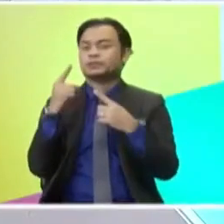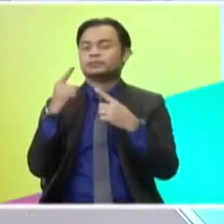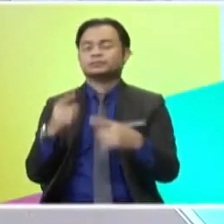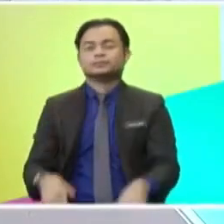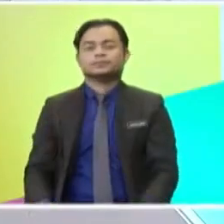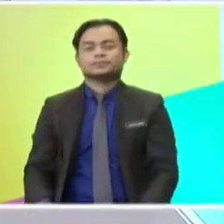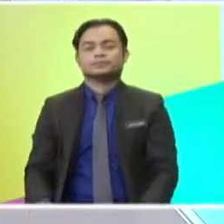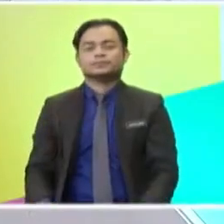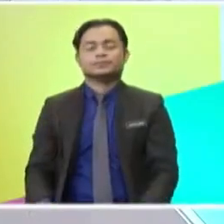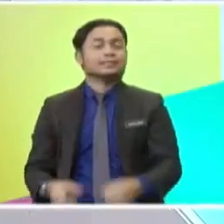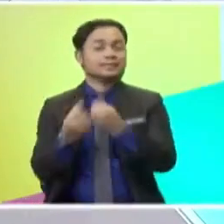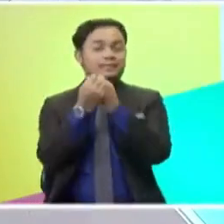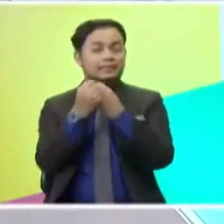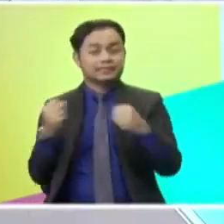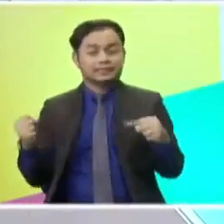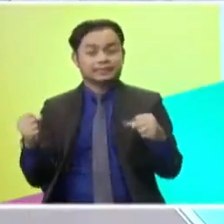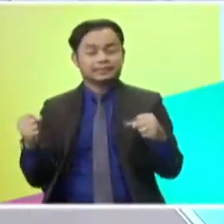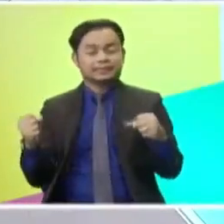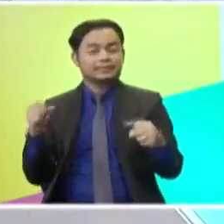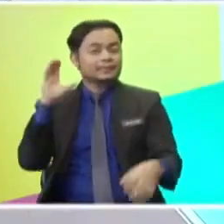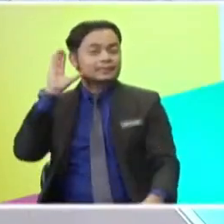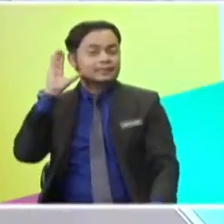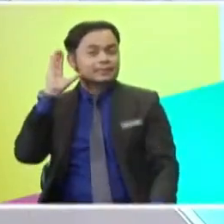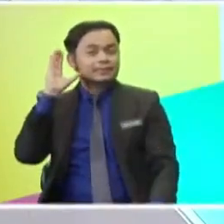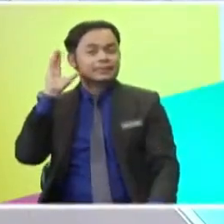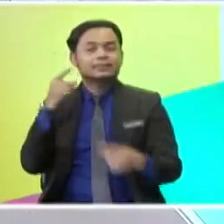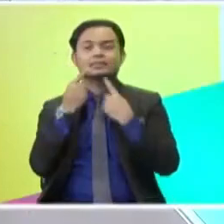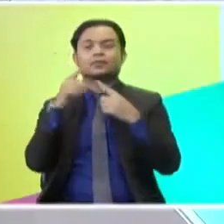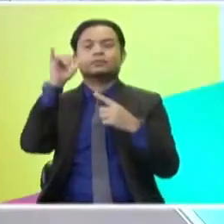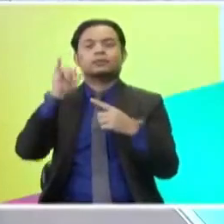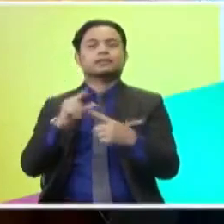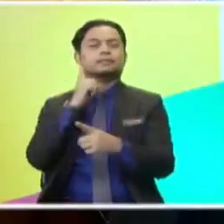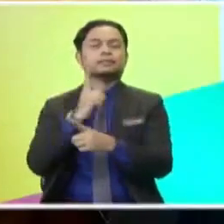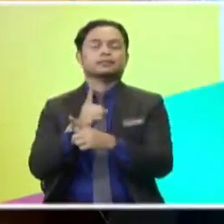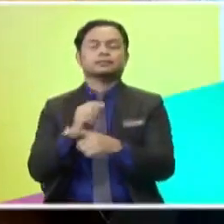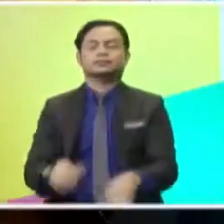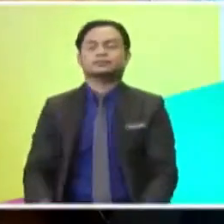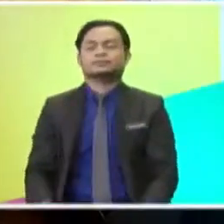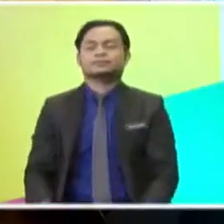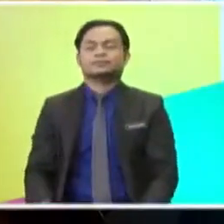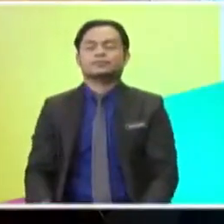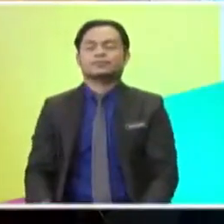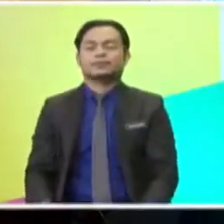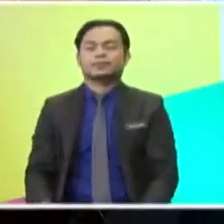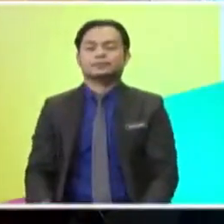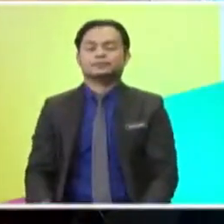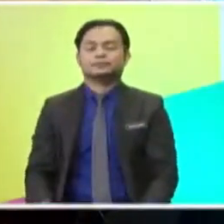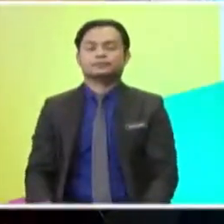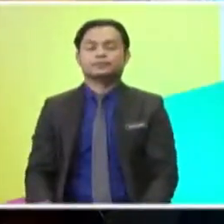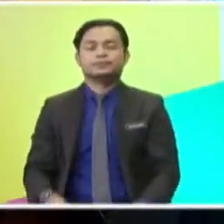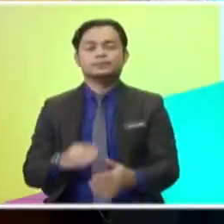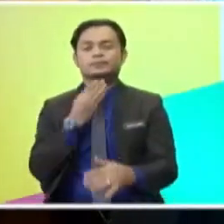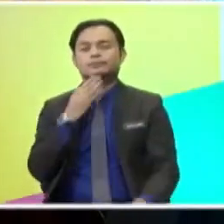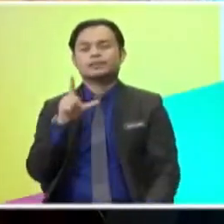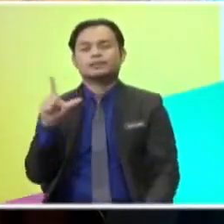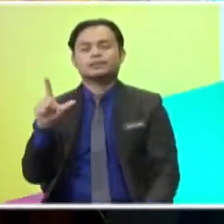dengar jawapan yang tepat daripada Cikgu Zakaria? Ayuh sama-sama kita dengarkan. Silakan Cikgu. Okey, terima kasih pada soalan yang bagi